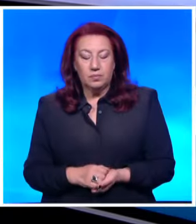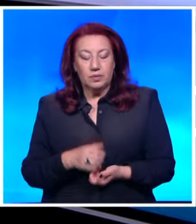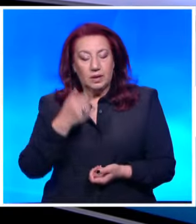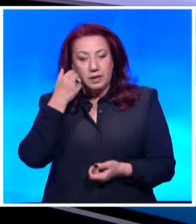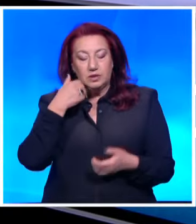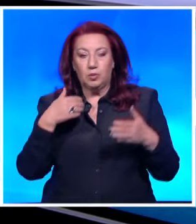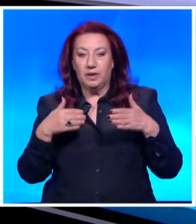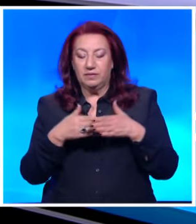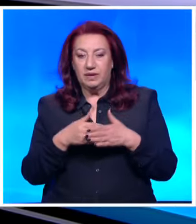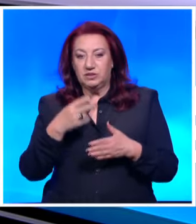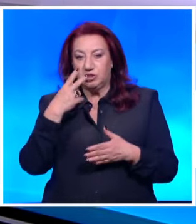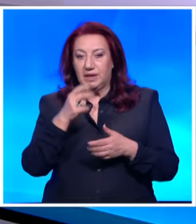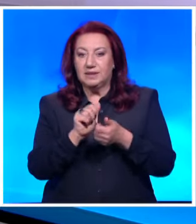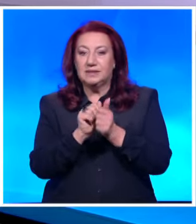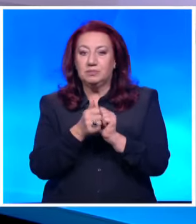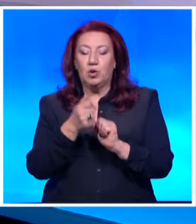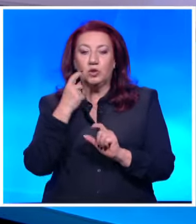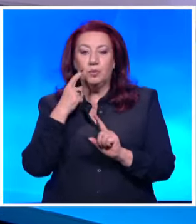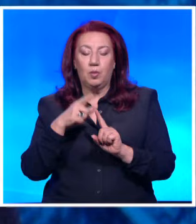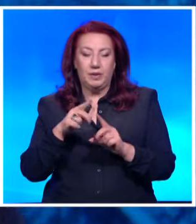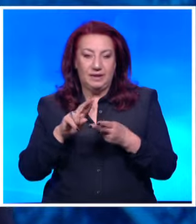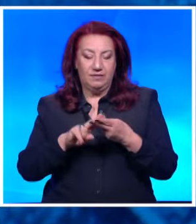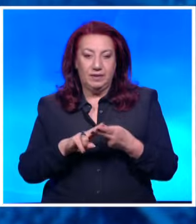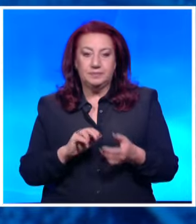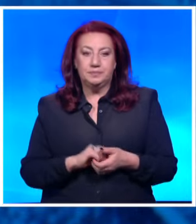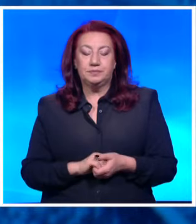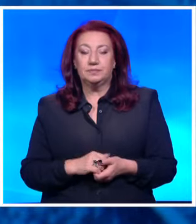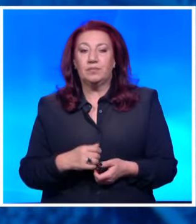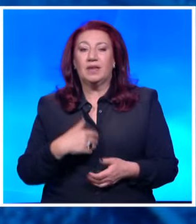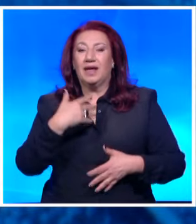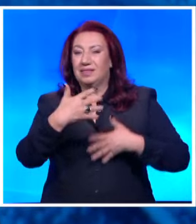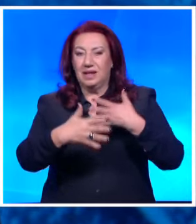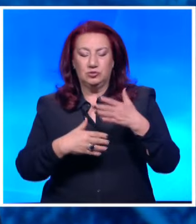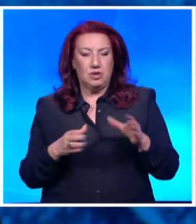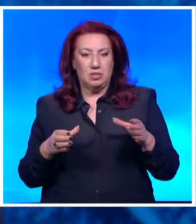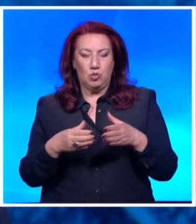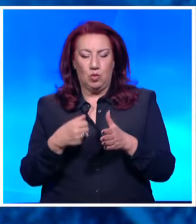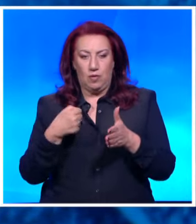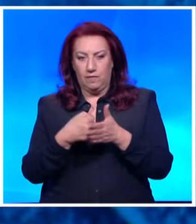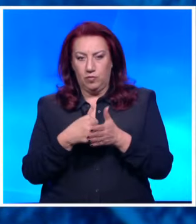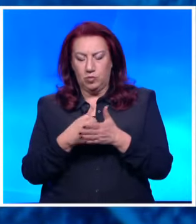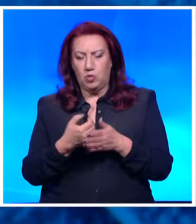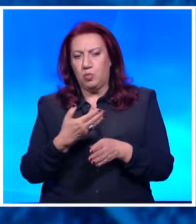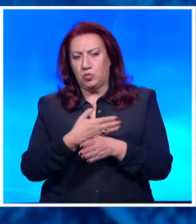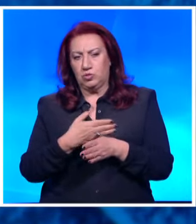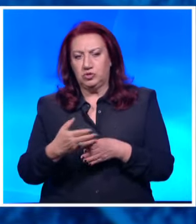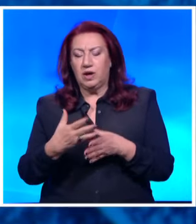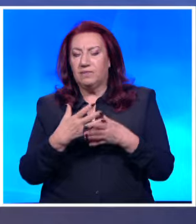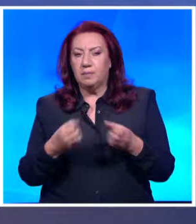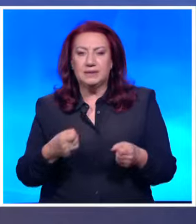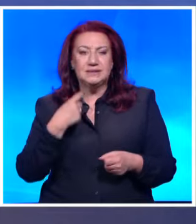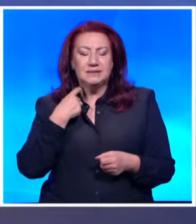Добър вечер с централната спортна емисия на BTV. Аз съм Илия Илиев. Националният отбор по футбол продължава без загуба под ръководството на Илиян